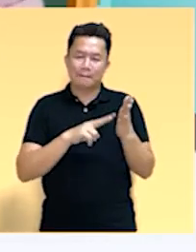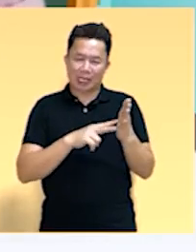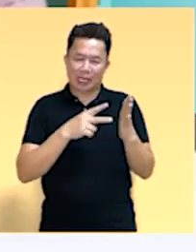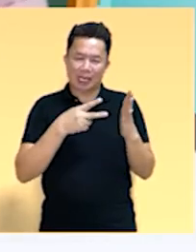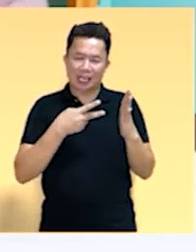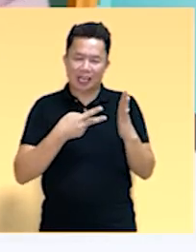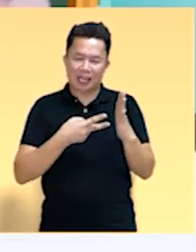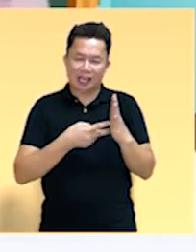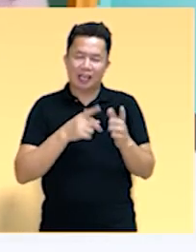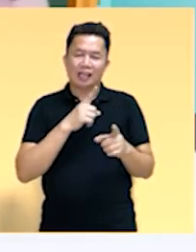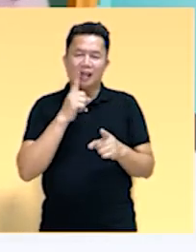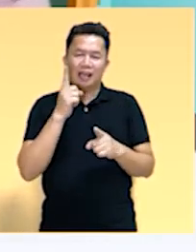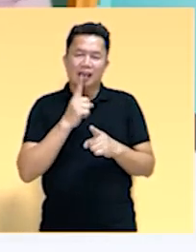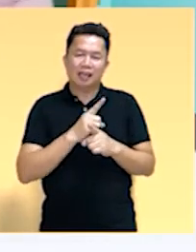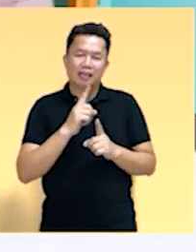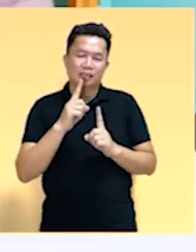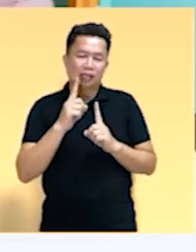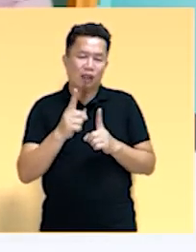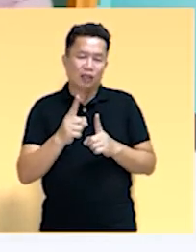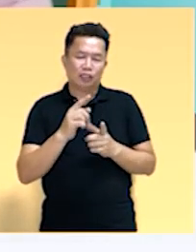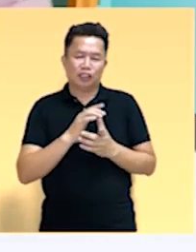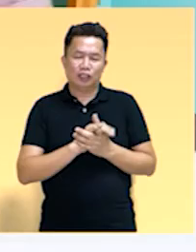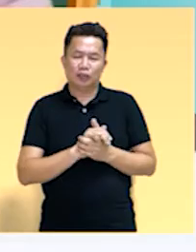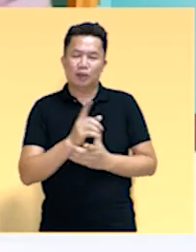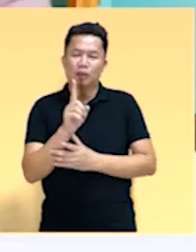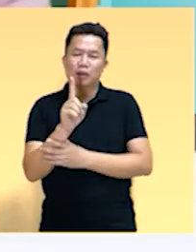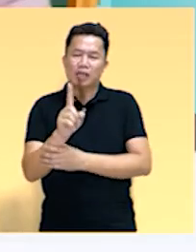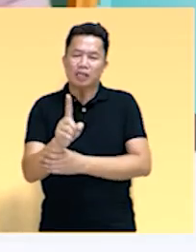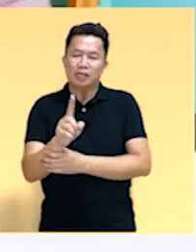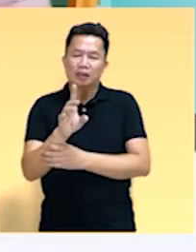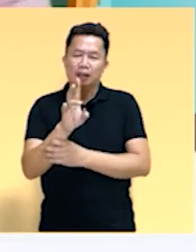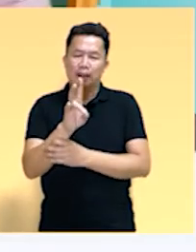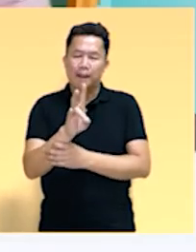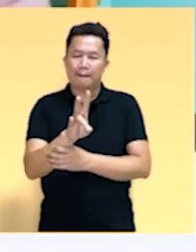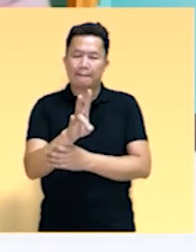5,432. Ibig sabihin, tama ang inyong sagot.